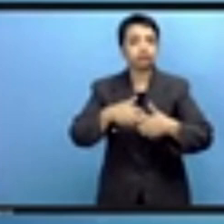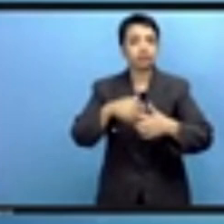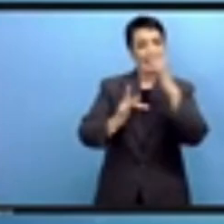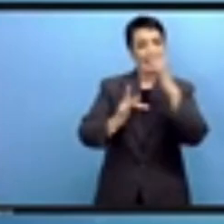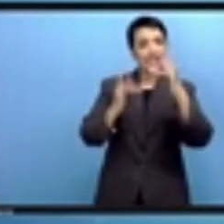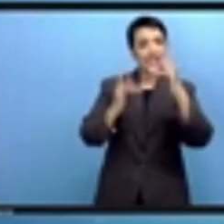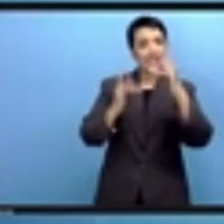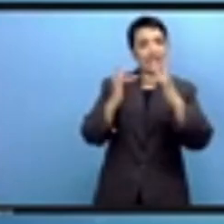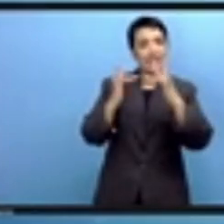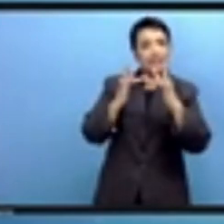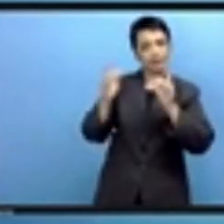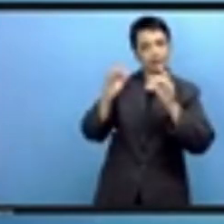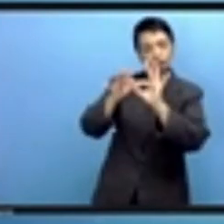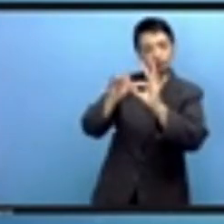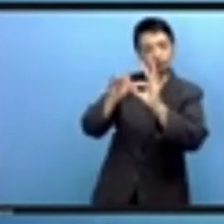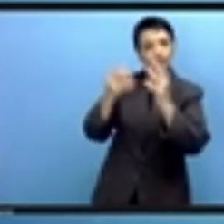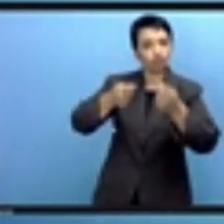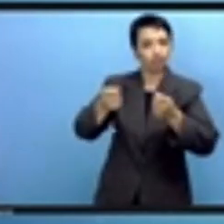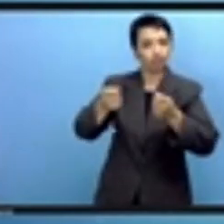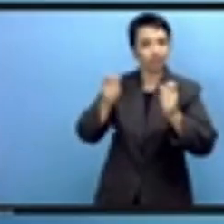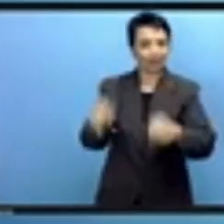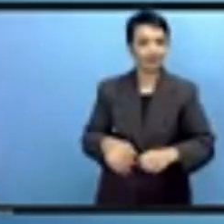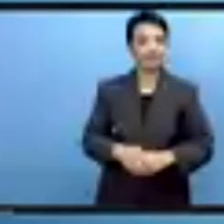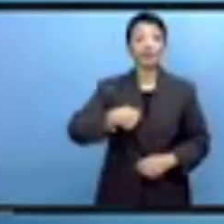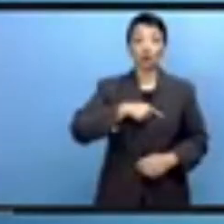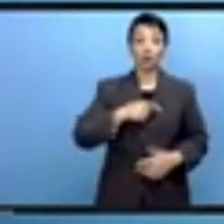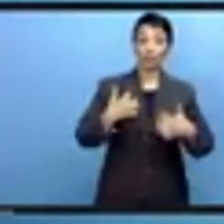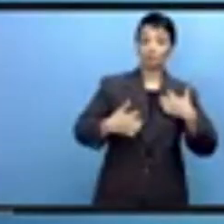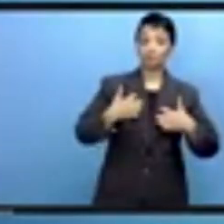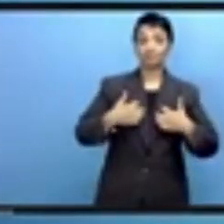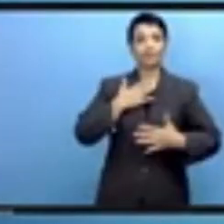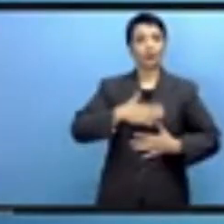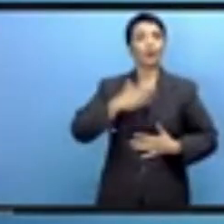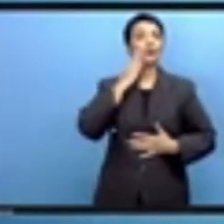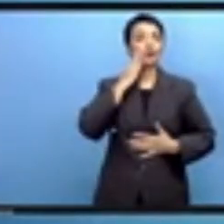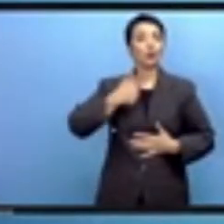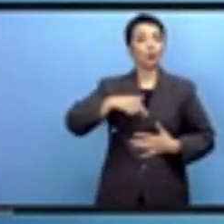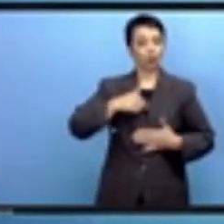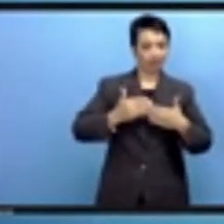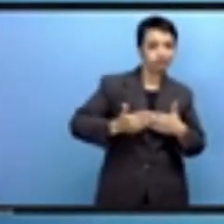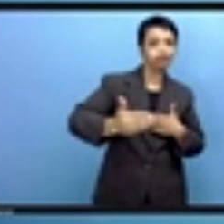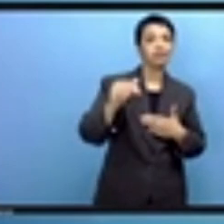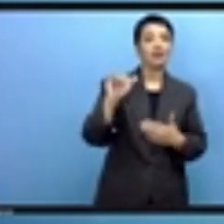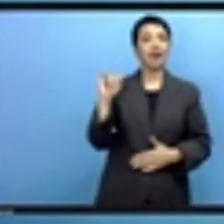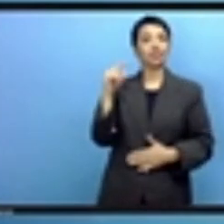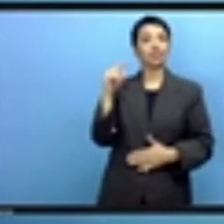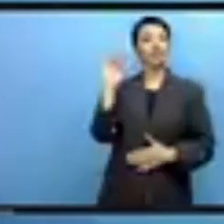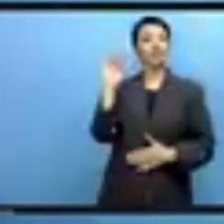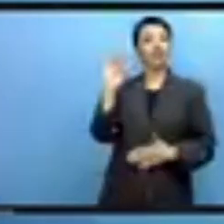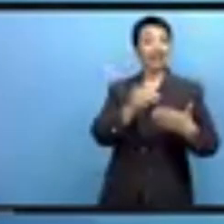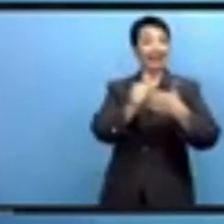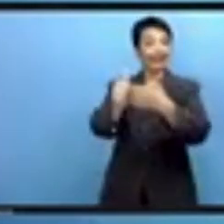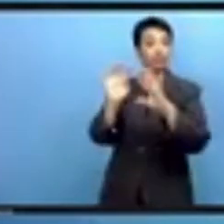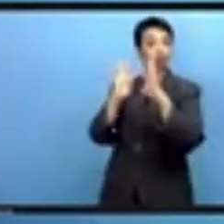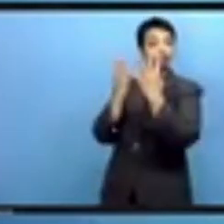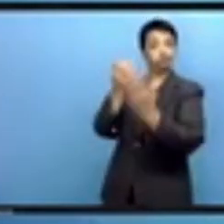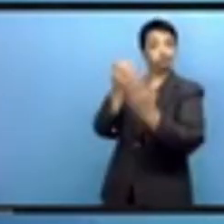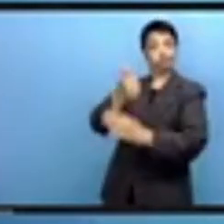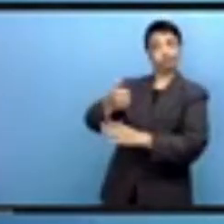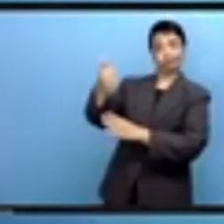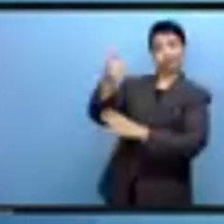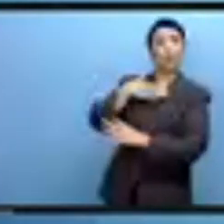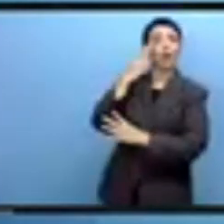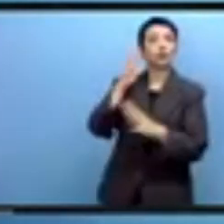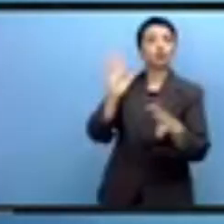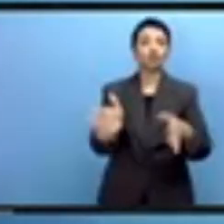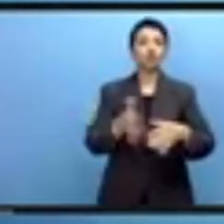球就互联网治理展开合作，我们非常期待 IGF 领导小组发挥